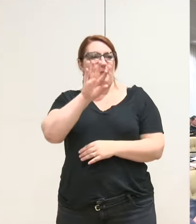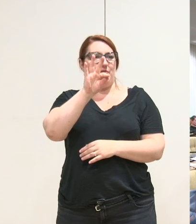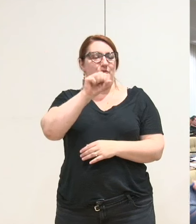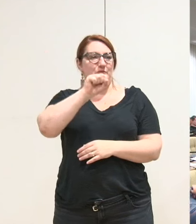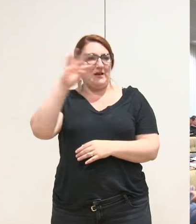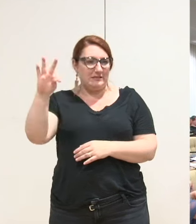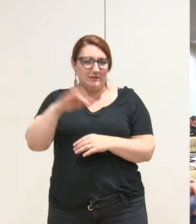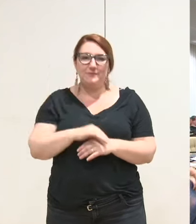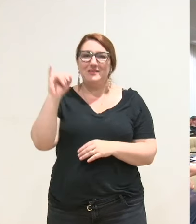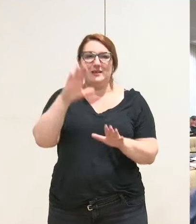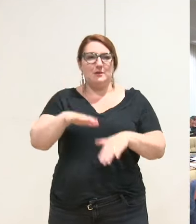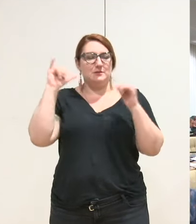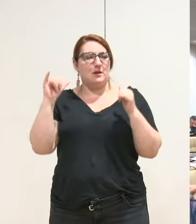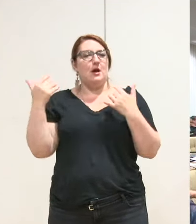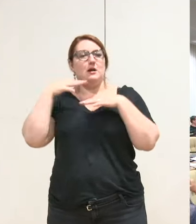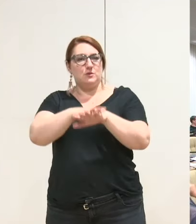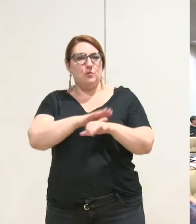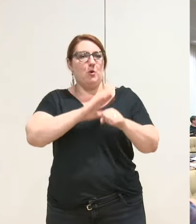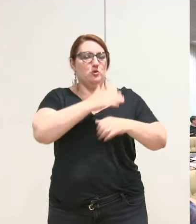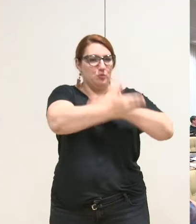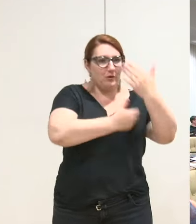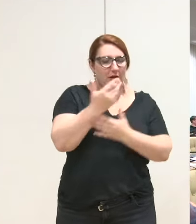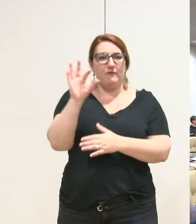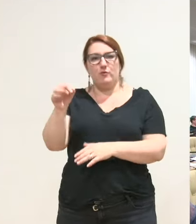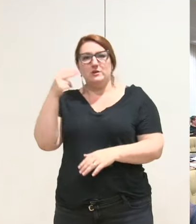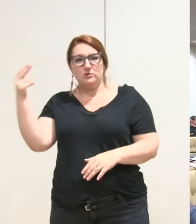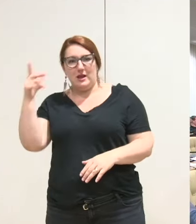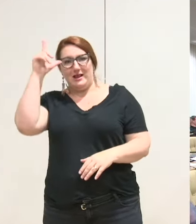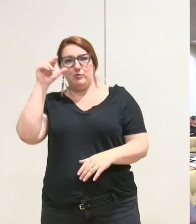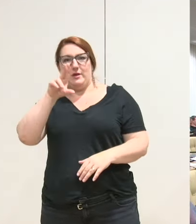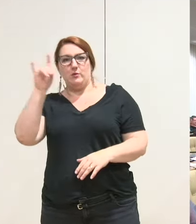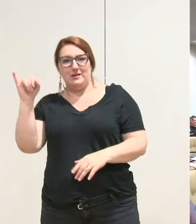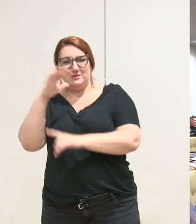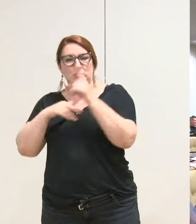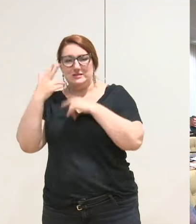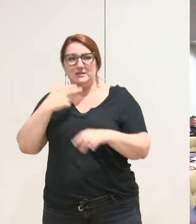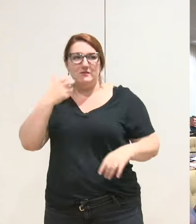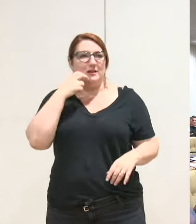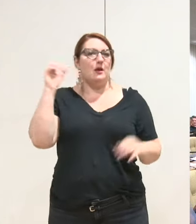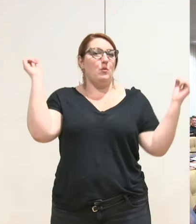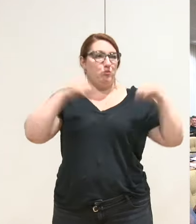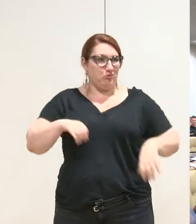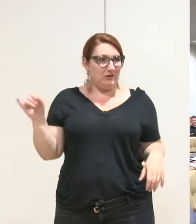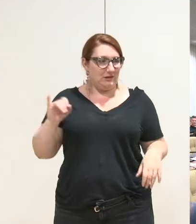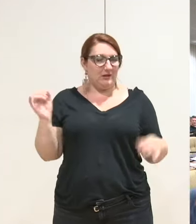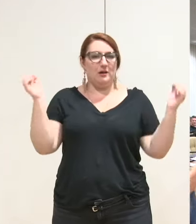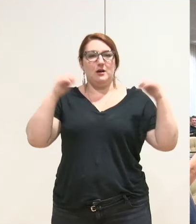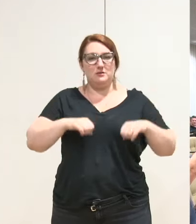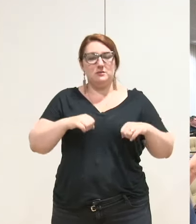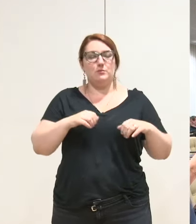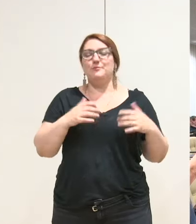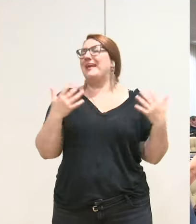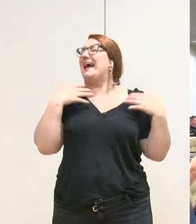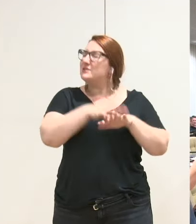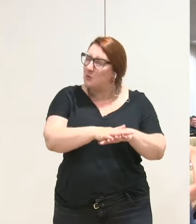donc rassemblement de gauche et de progrès Front national républicain udi société civile qui vote pour rassemblement citoyen de la